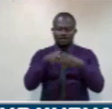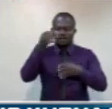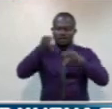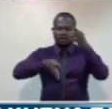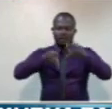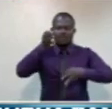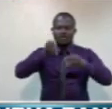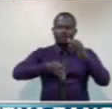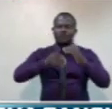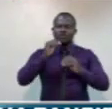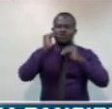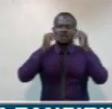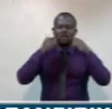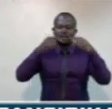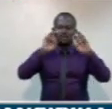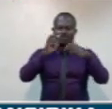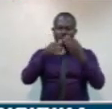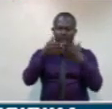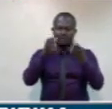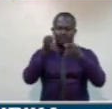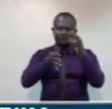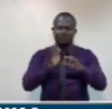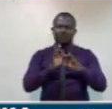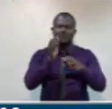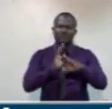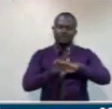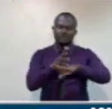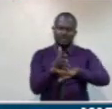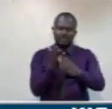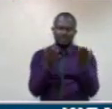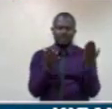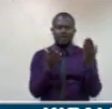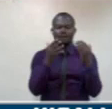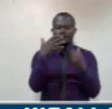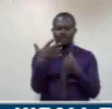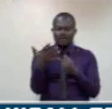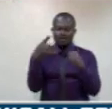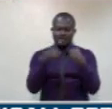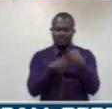iburanisha, urwego ruratangaza ko rumaze kuburanisha imanza zigera ku